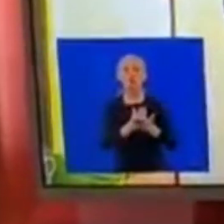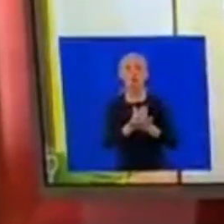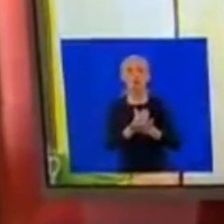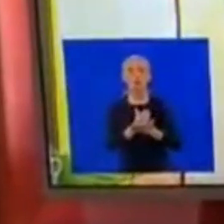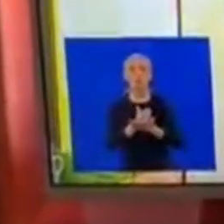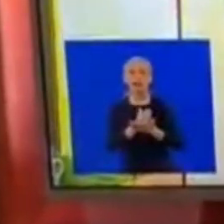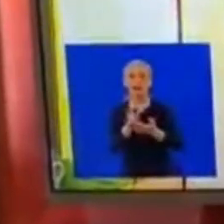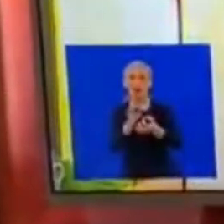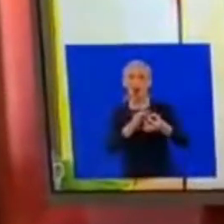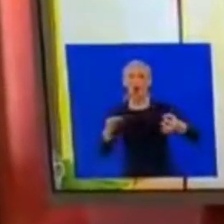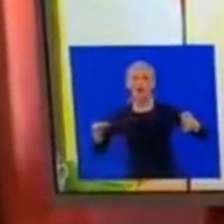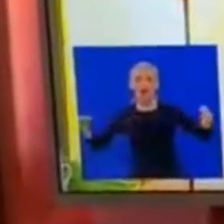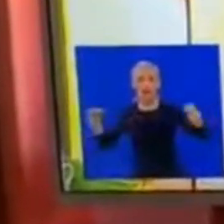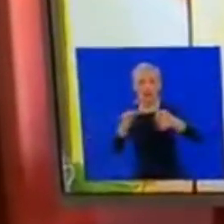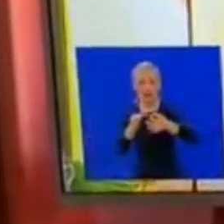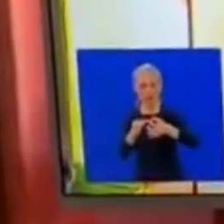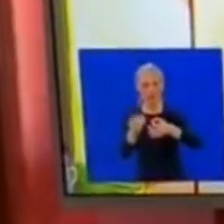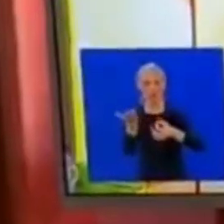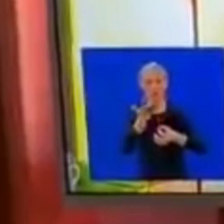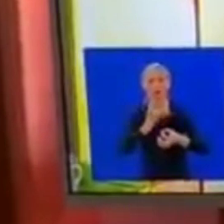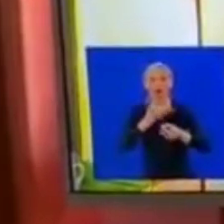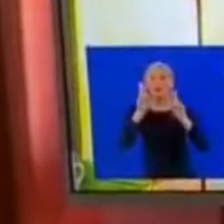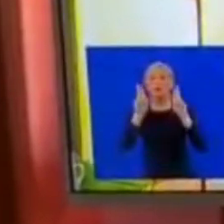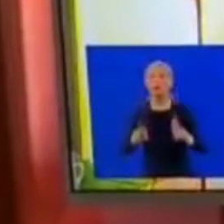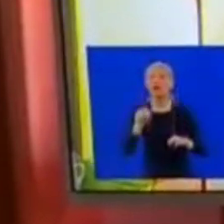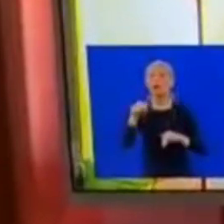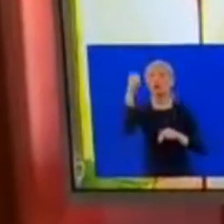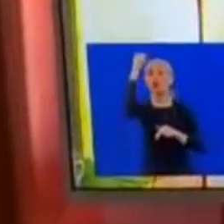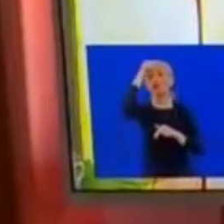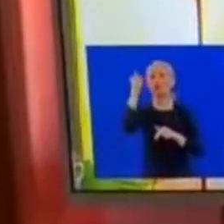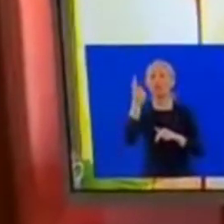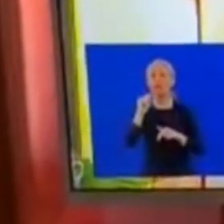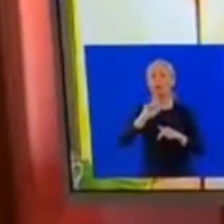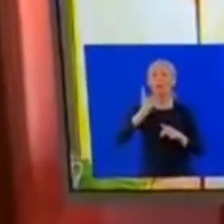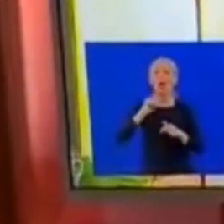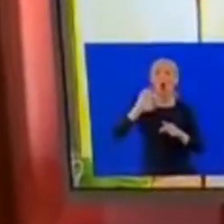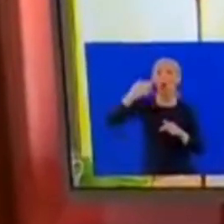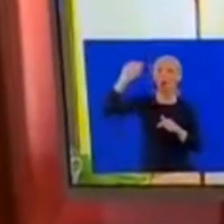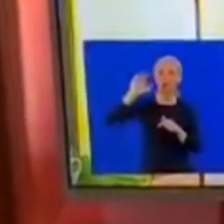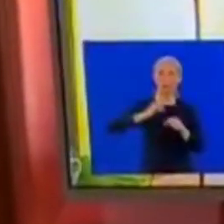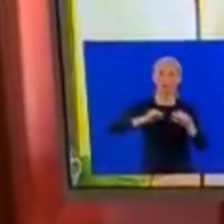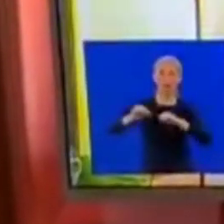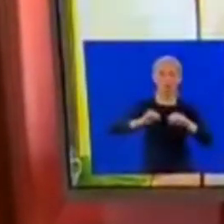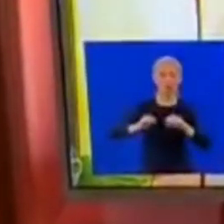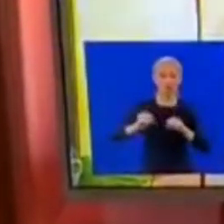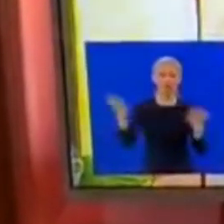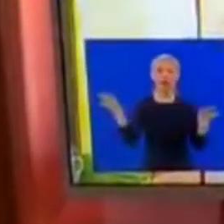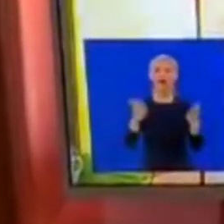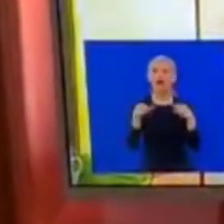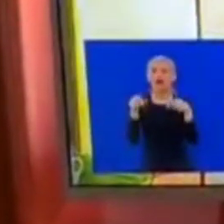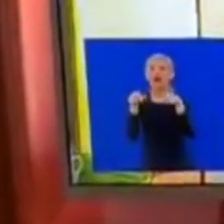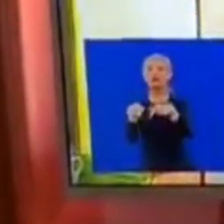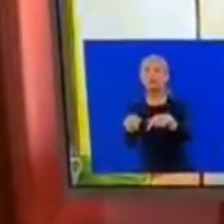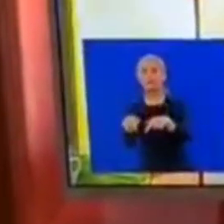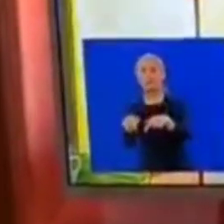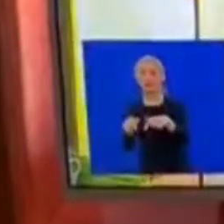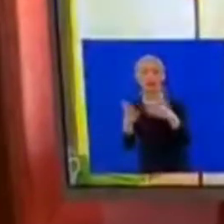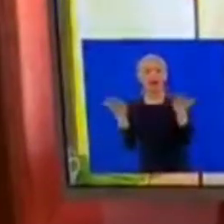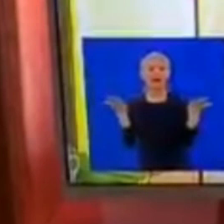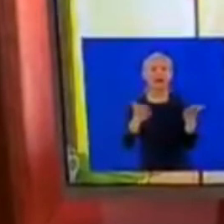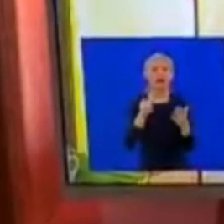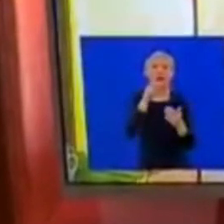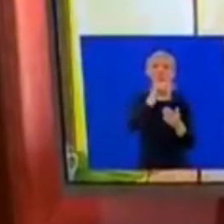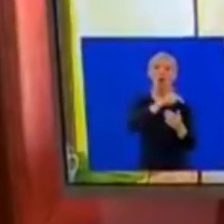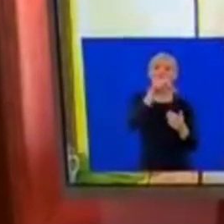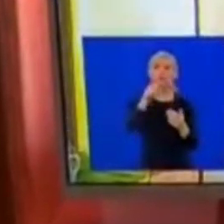ili onim mjerama. Mi smo to pravo dobili po krštenju od dobrog pastira, a ne od njih. kako je s tim, kako je